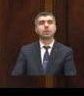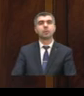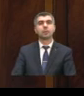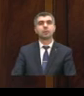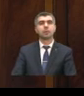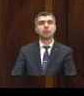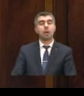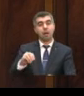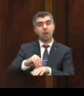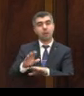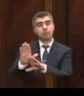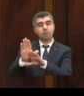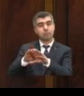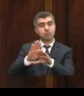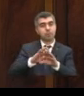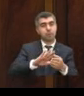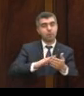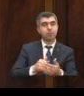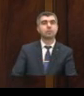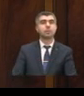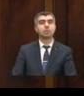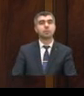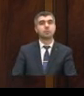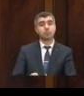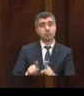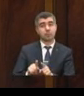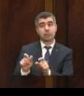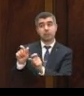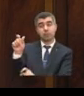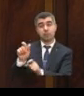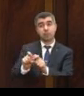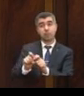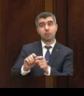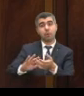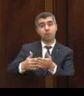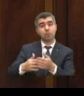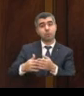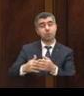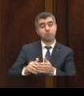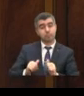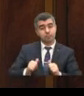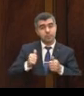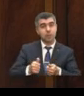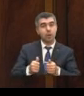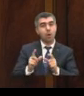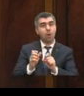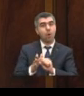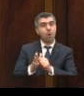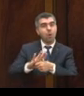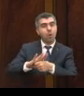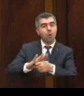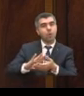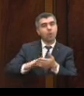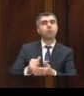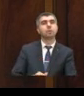بهذه المناسبة إلى حسن الاستثمار في الوعي الجماعي المنبثق من أزمة كورونا لدى مختلف